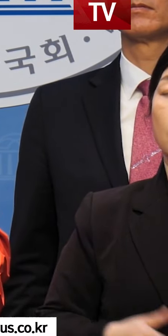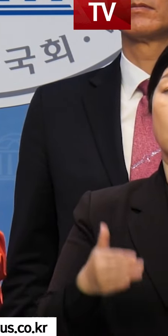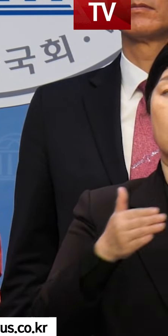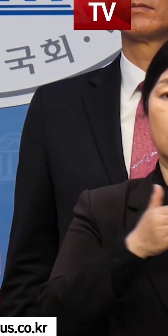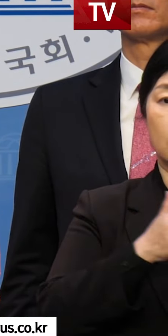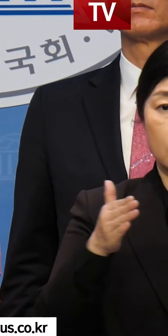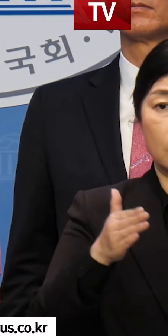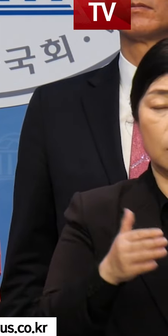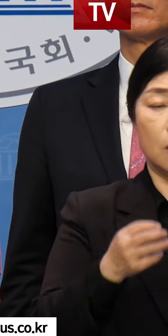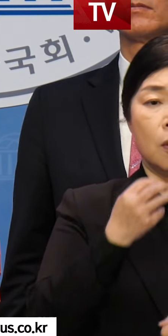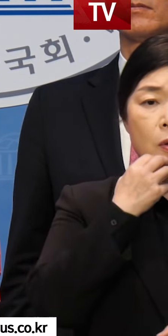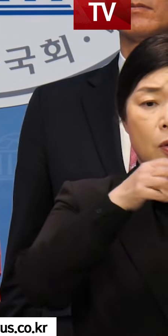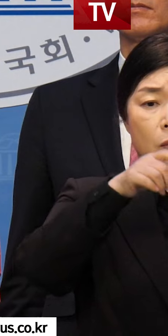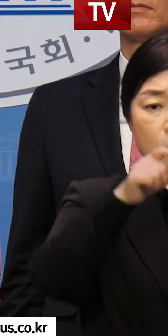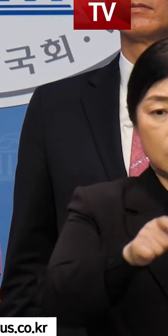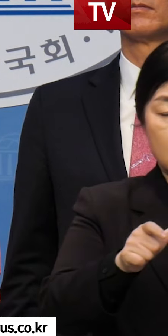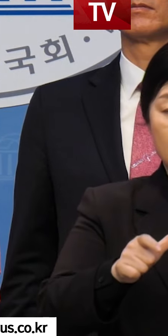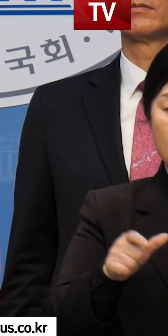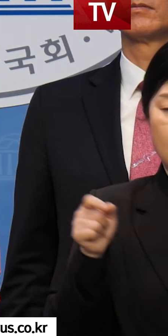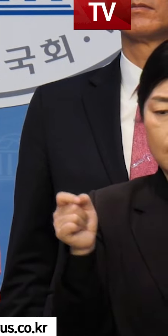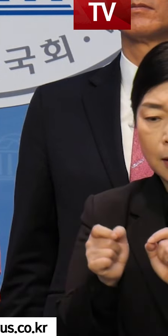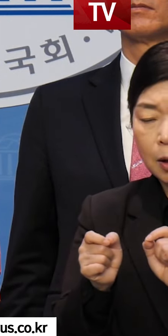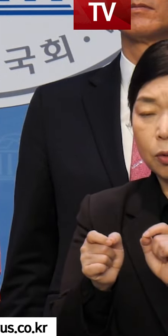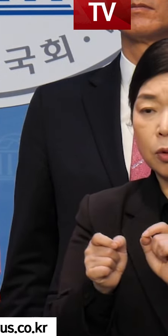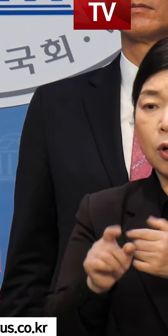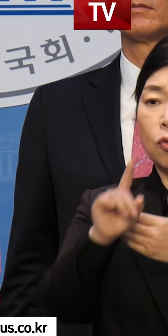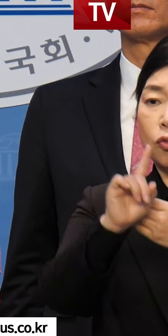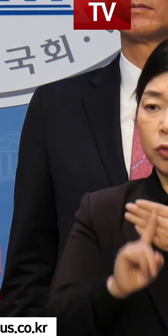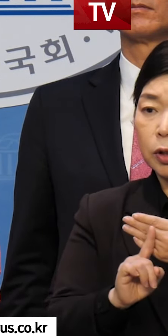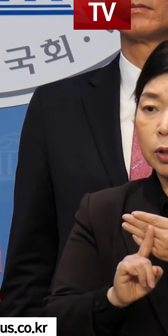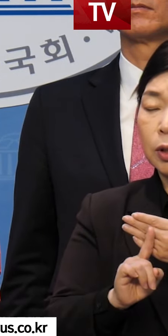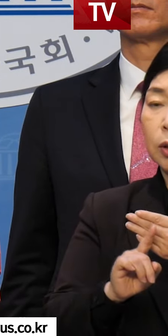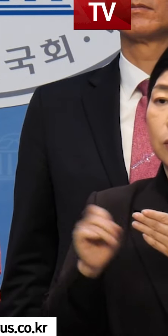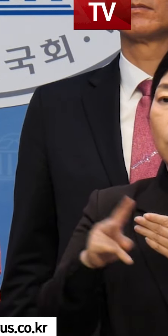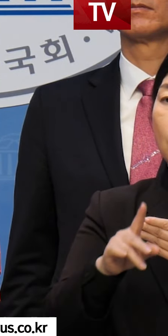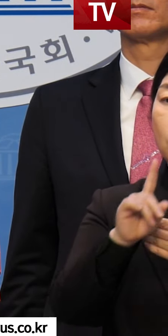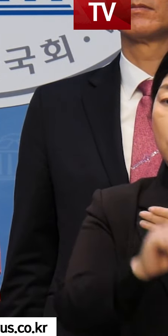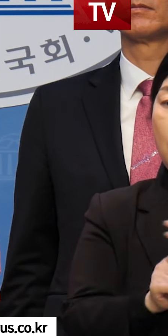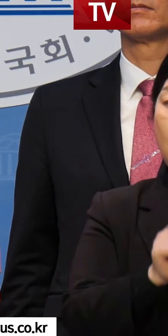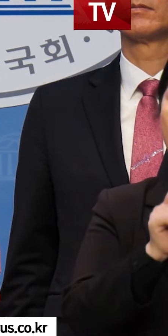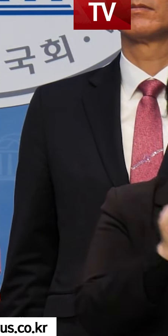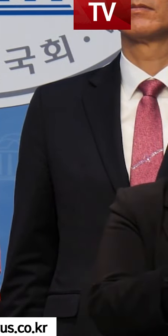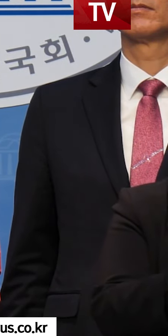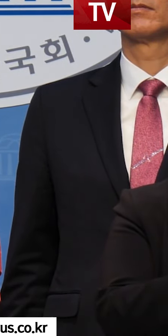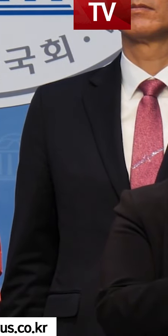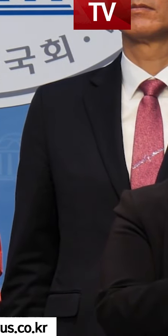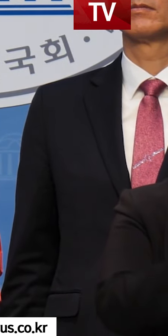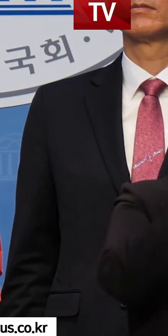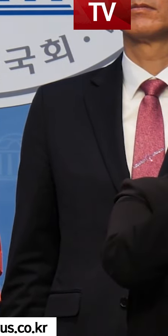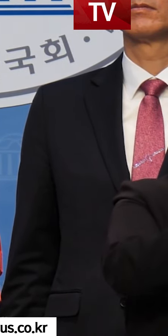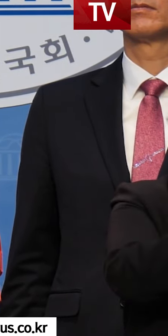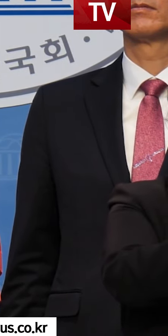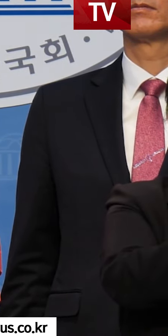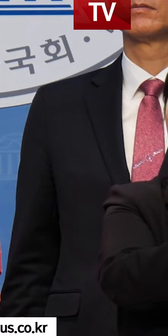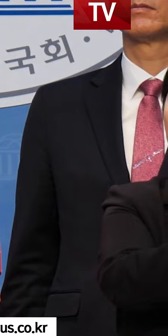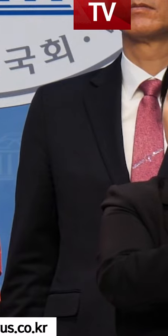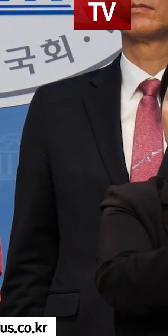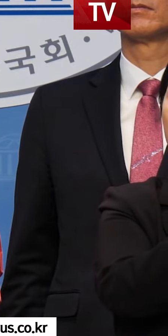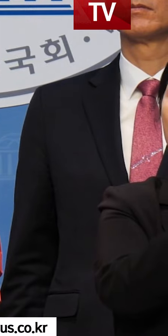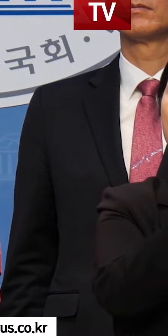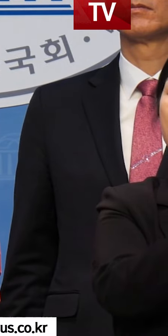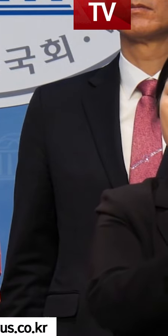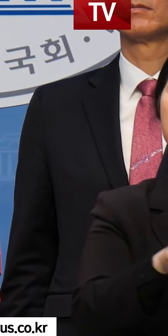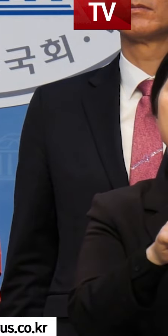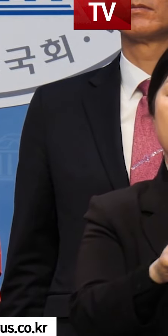따라서 서울시와 연접한 구리시, 구리시와 연접한 남양주시